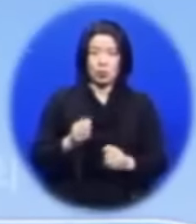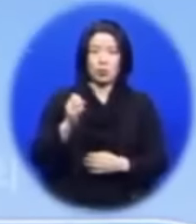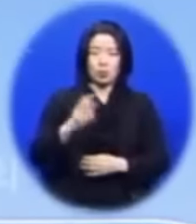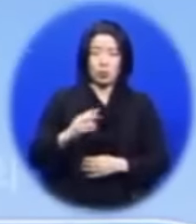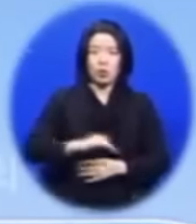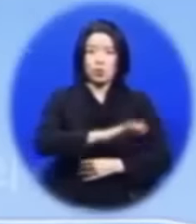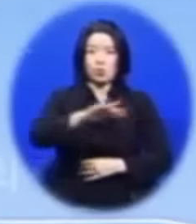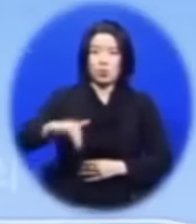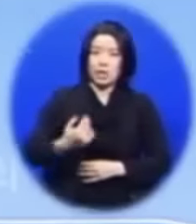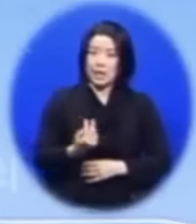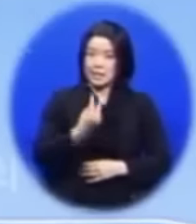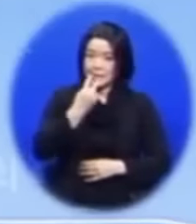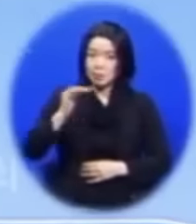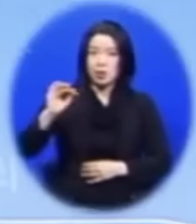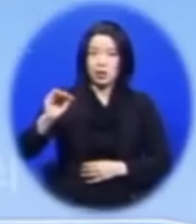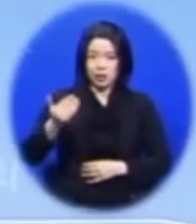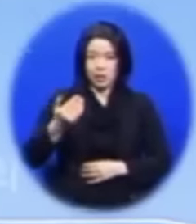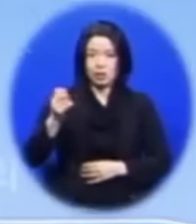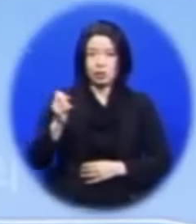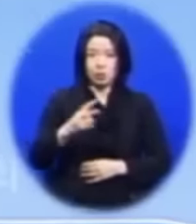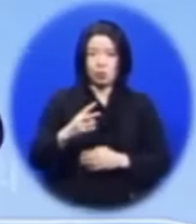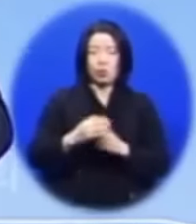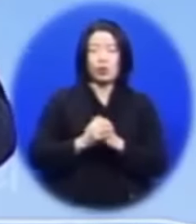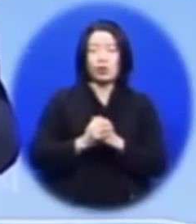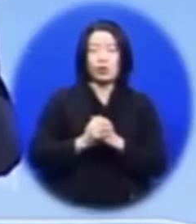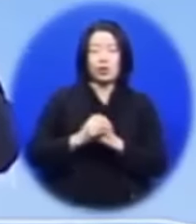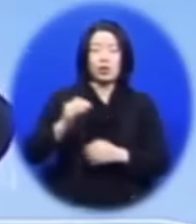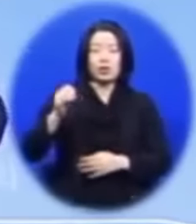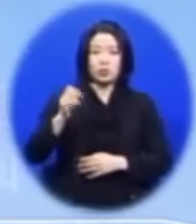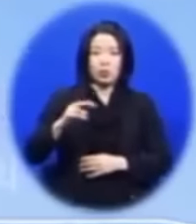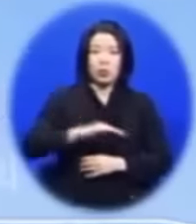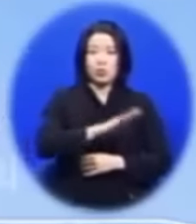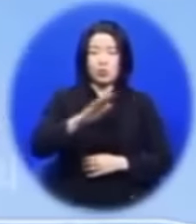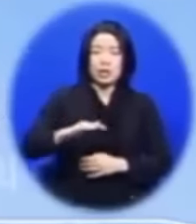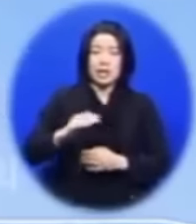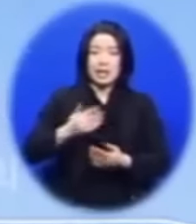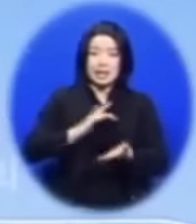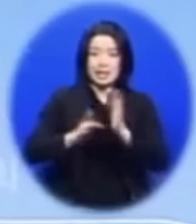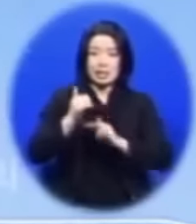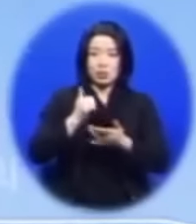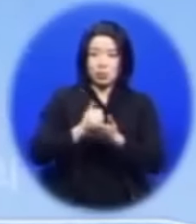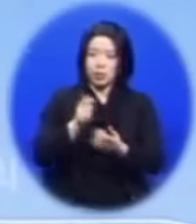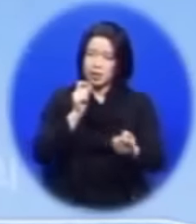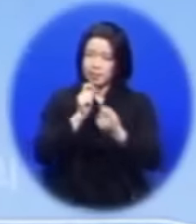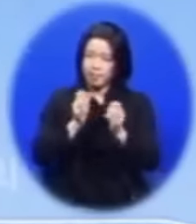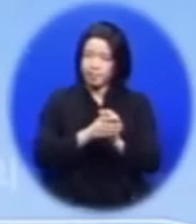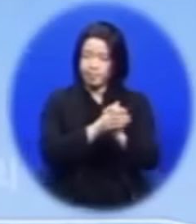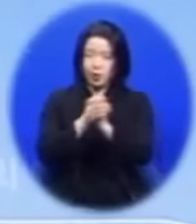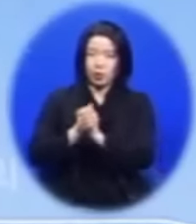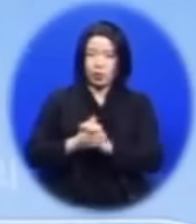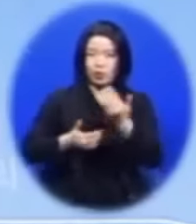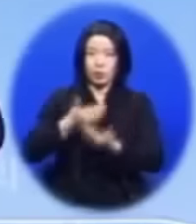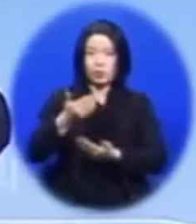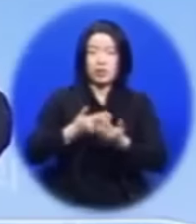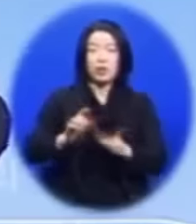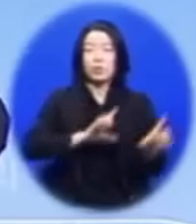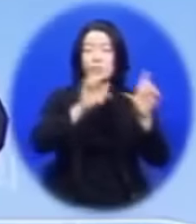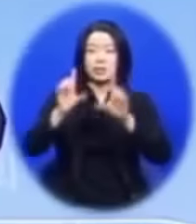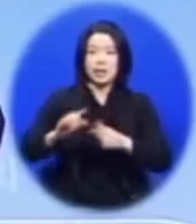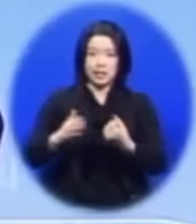어또 우리의 생명이 되시고 그리고 그 예수님과 친밀하게 교제하고 사니까